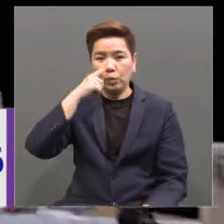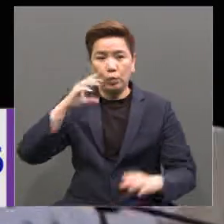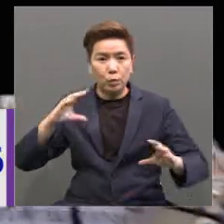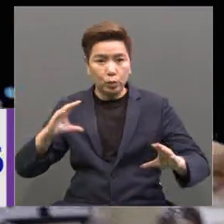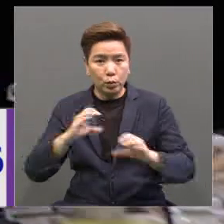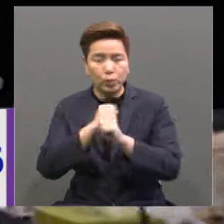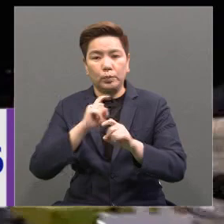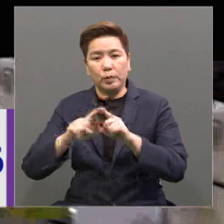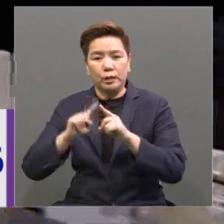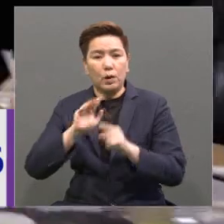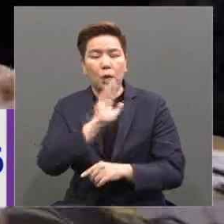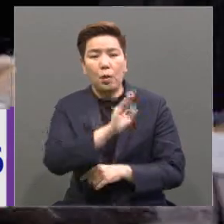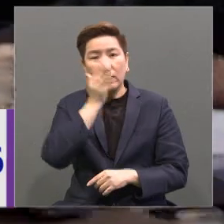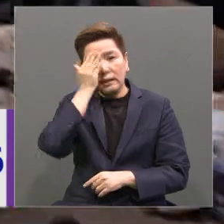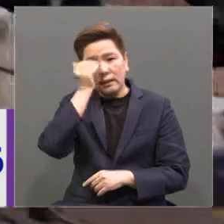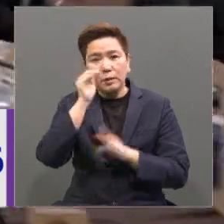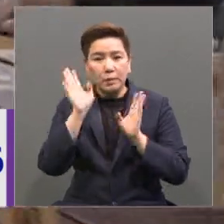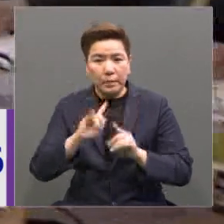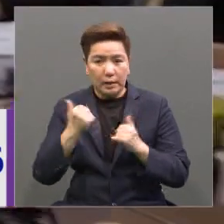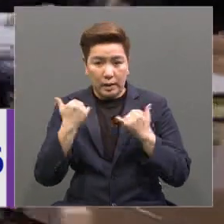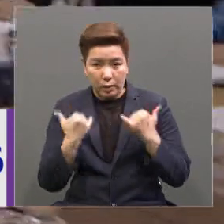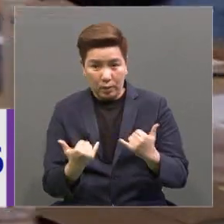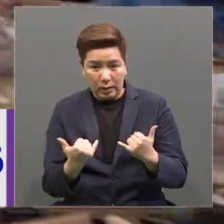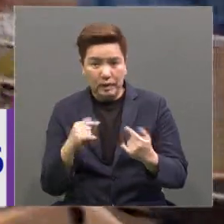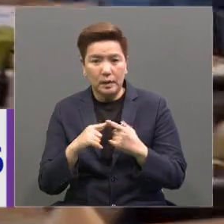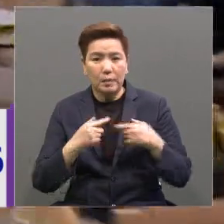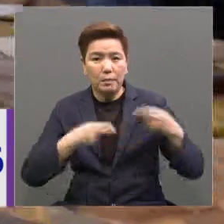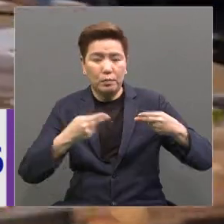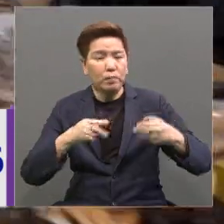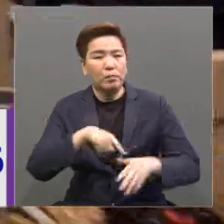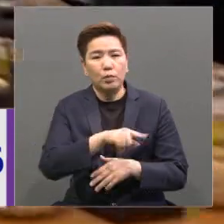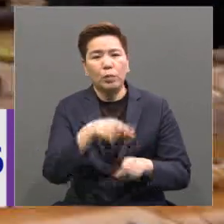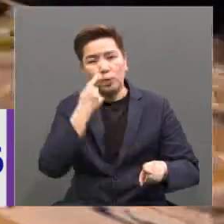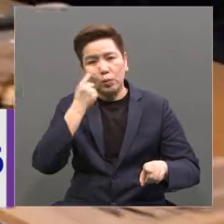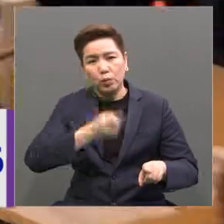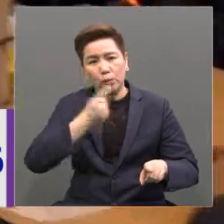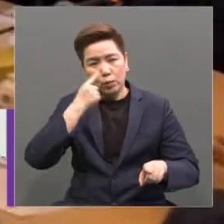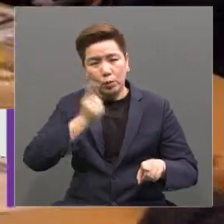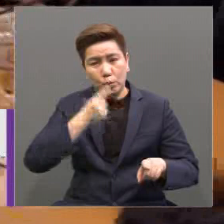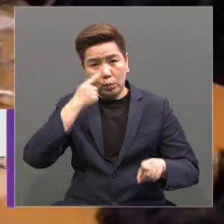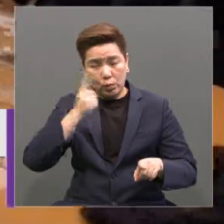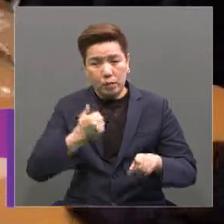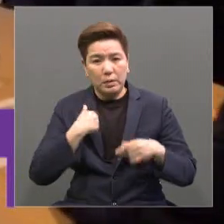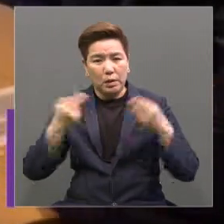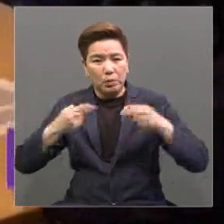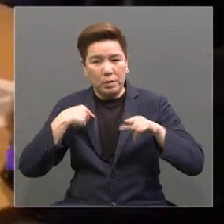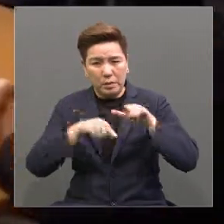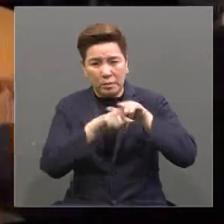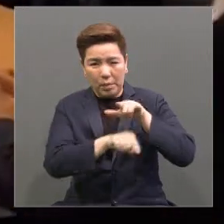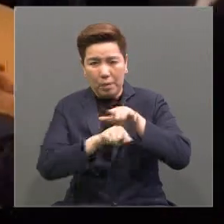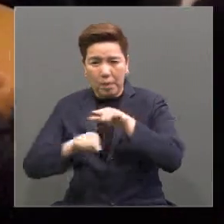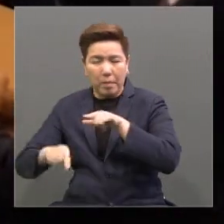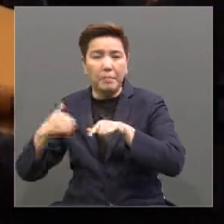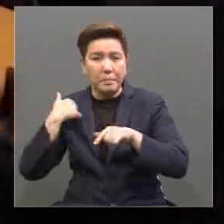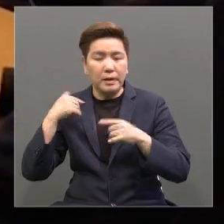สถานการณ์ทั่วไปในอิสราเอลนะคะบอกว่าคือจนถึงขณะนี้เนี่ยการโจมตีก็ยังเกิดขึ้นอย่างต่อเนื่องมีการโจมตีทางอากาศเป็น